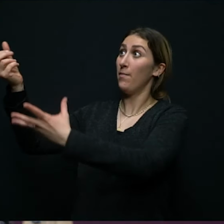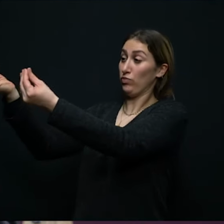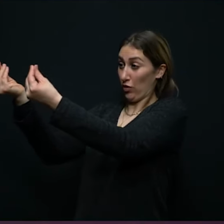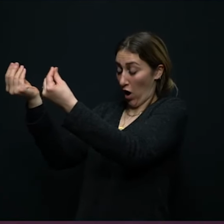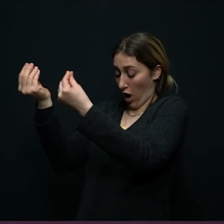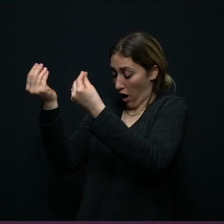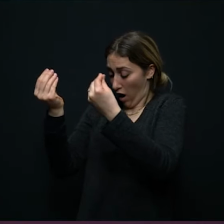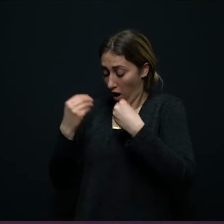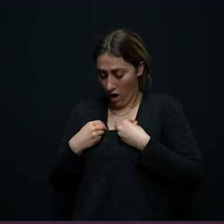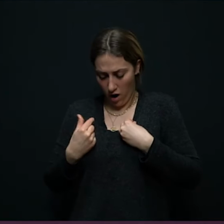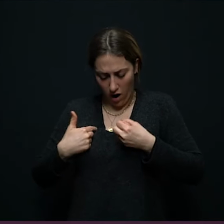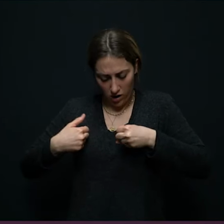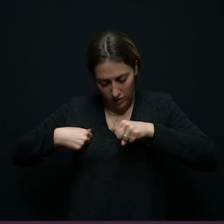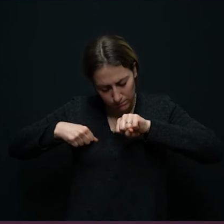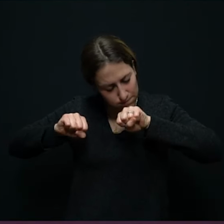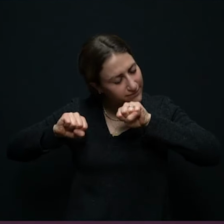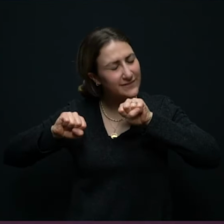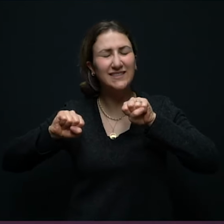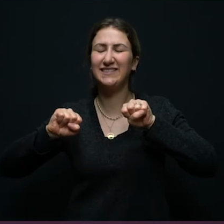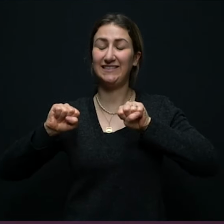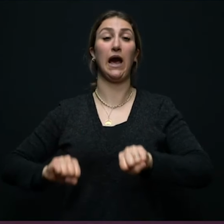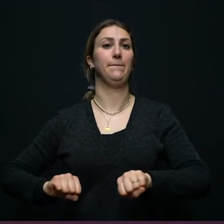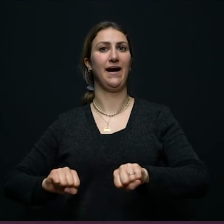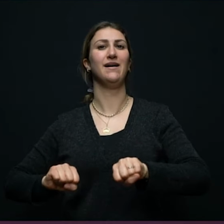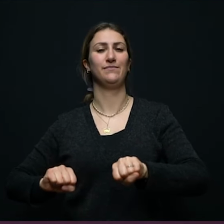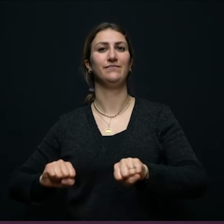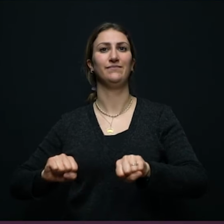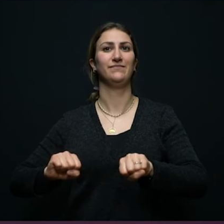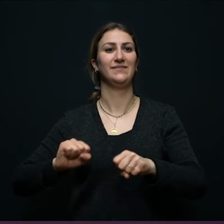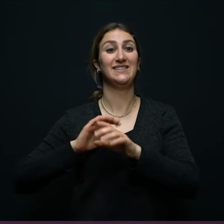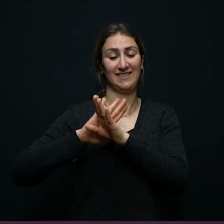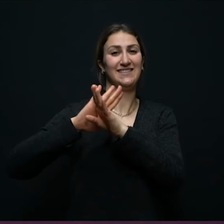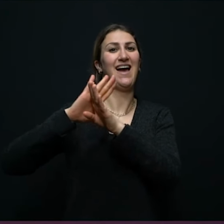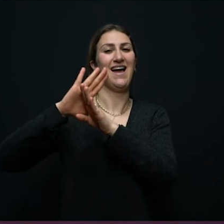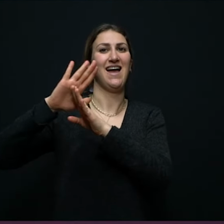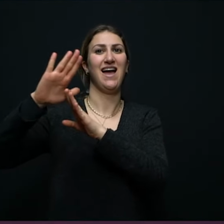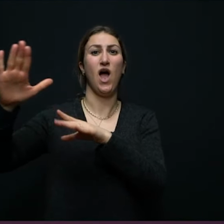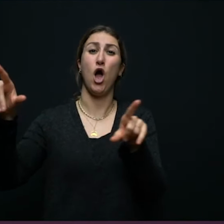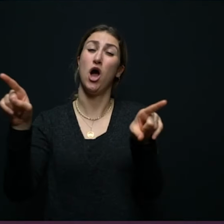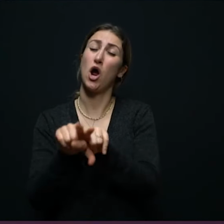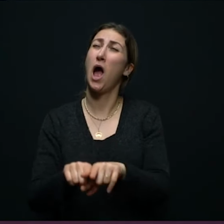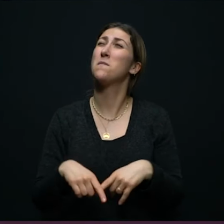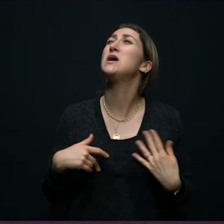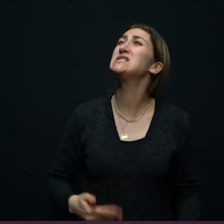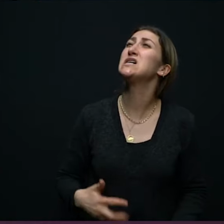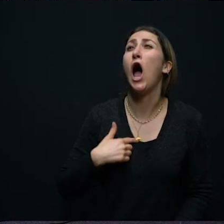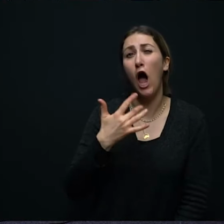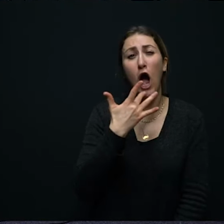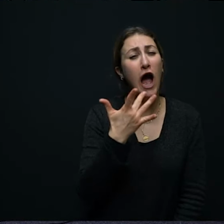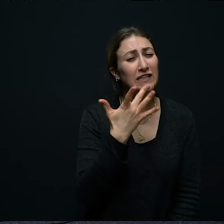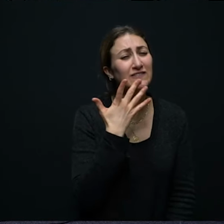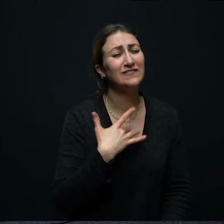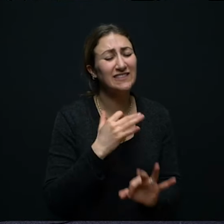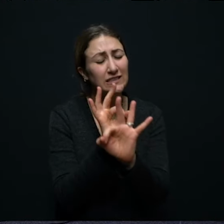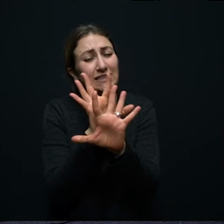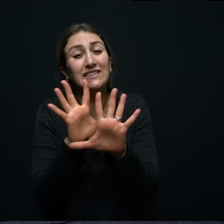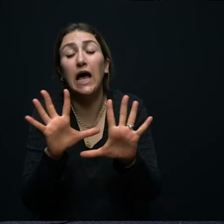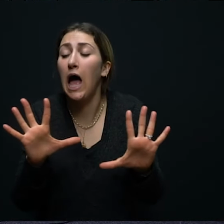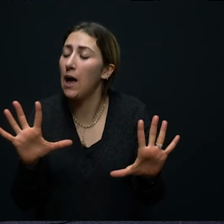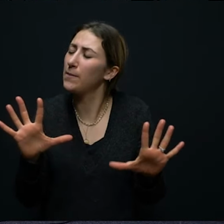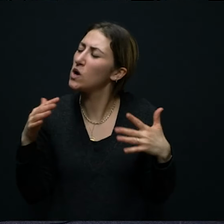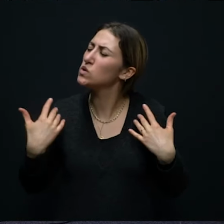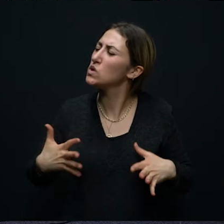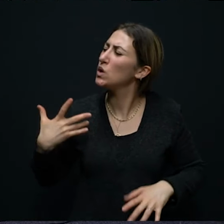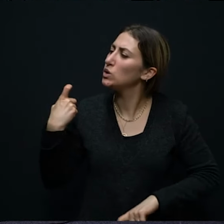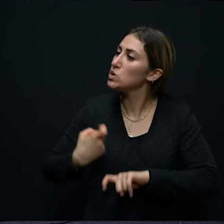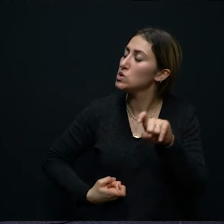pas quelque chose de d'inatteignable quelque chose de 2 comment ce qu'on dit un mot pour